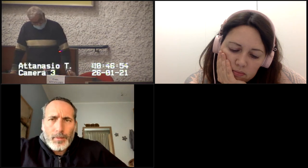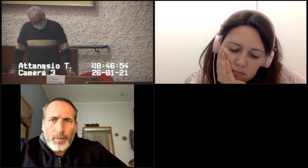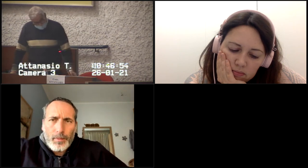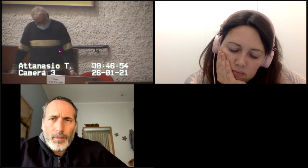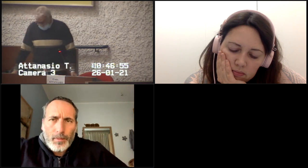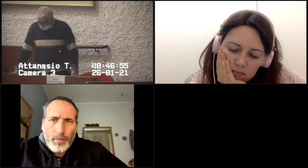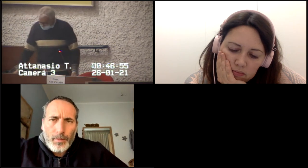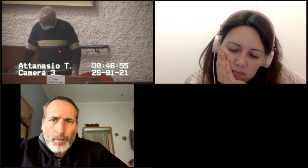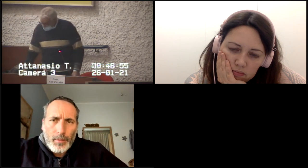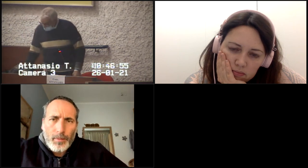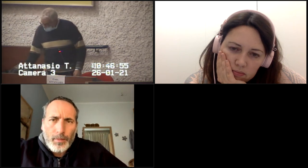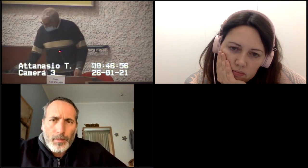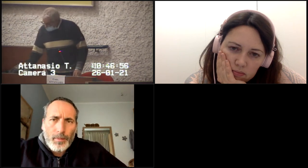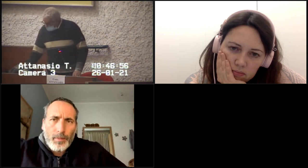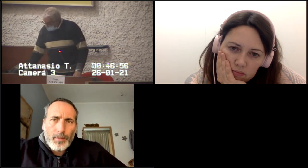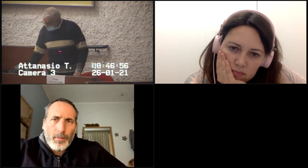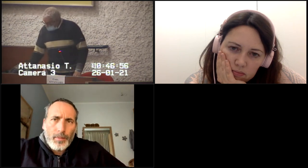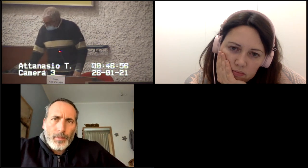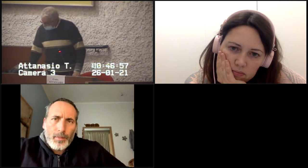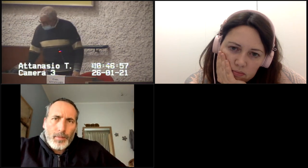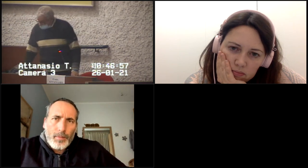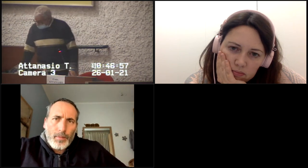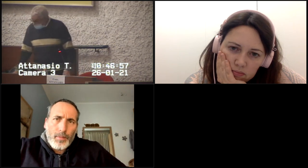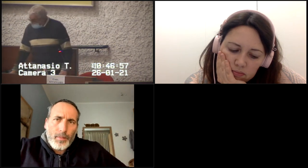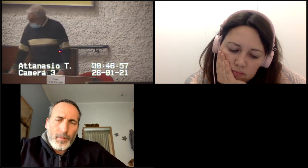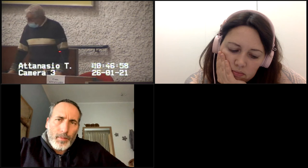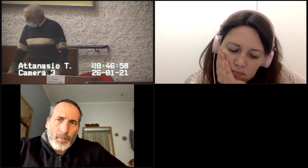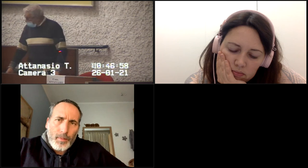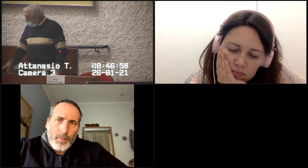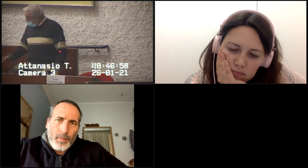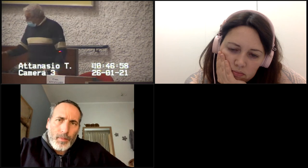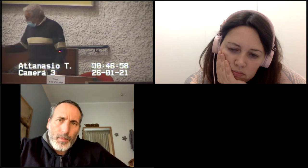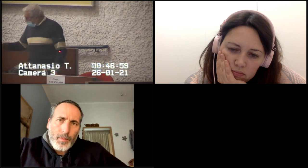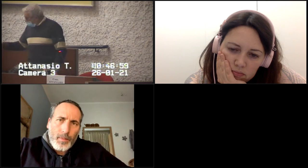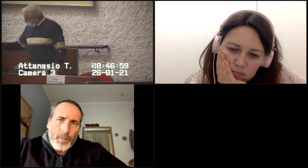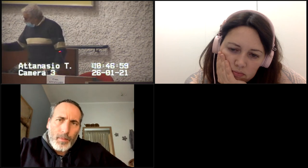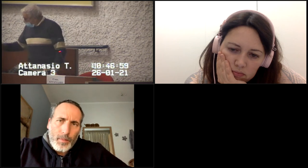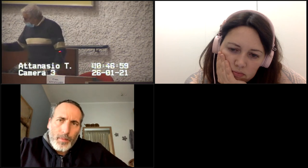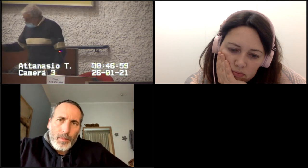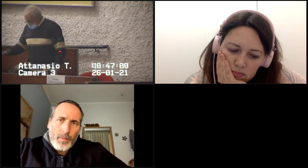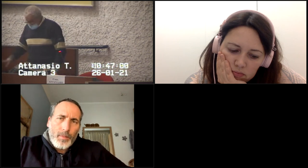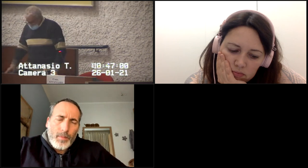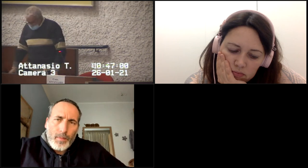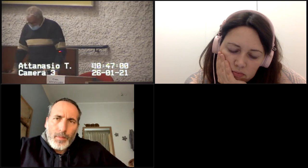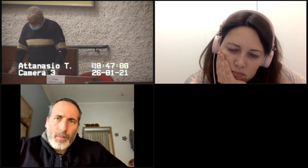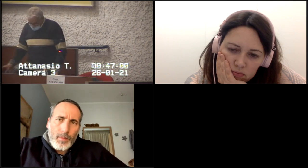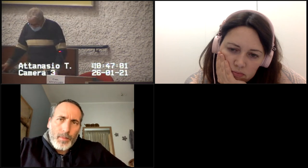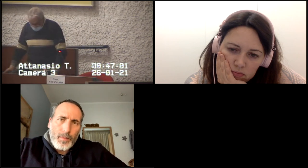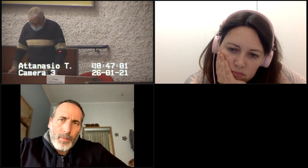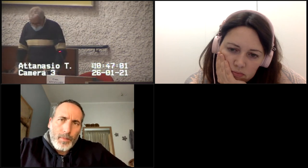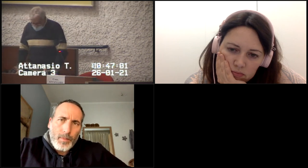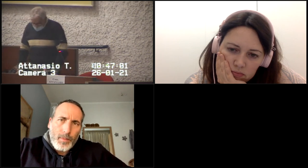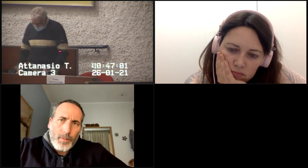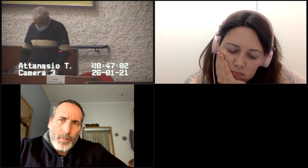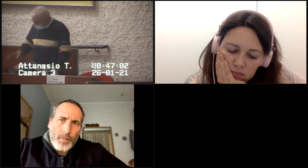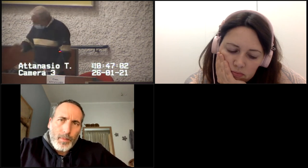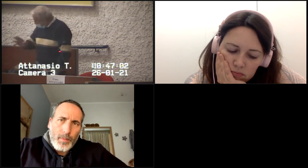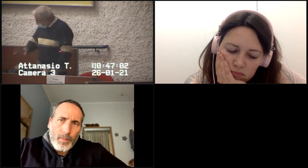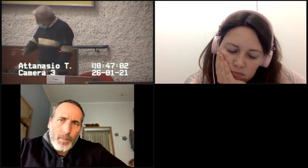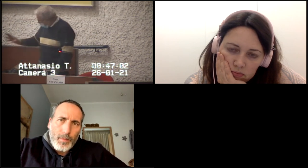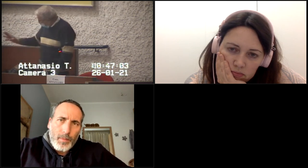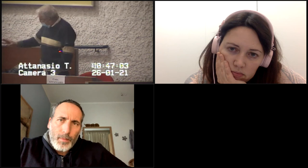E in questa delibera è stato che il presidente del consiglio